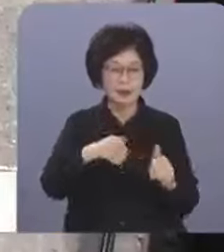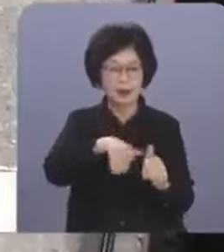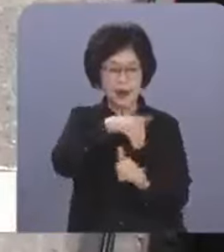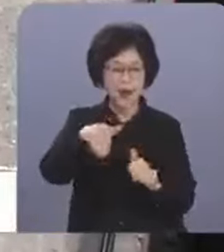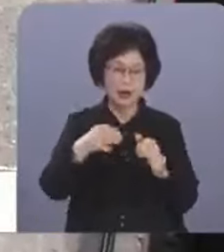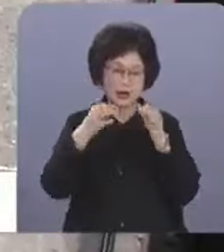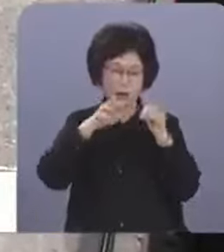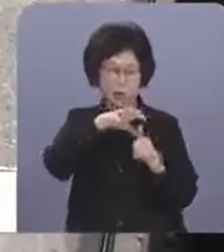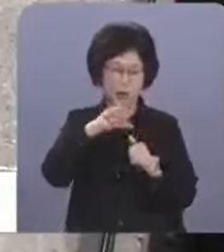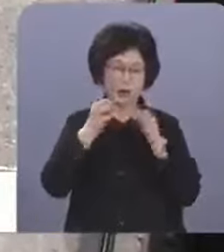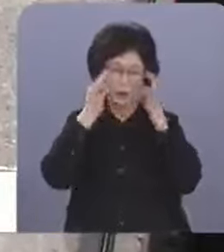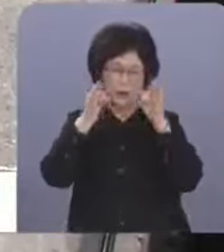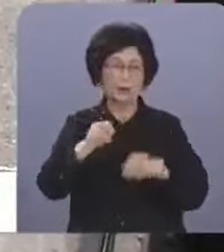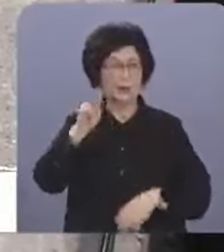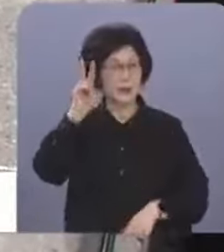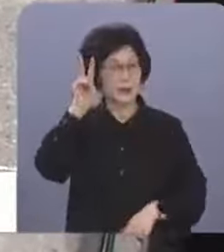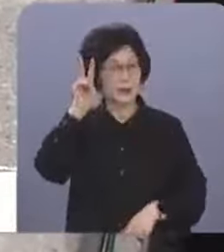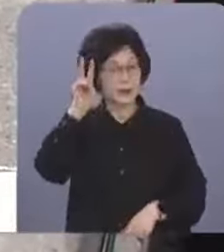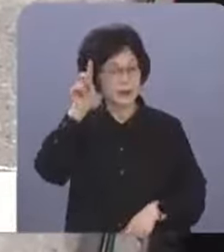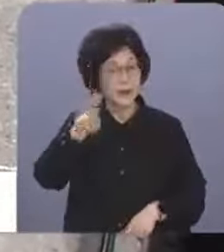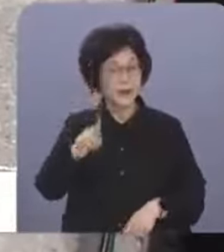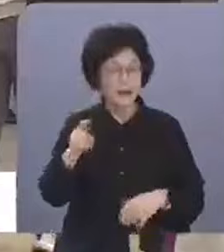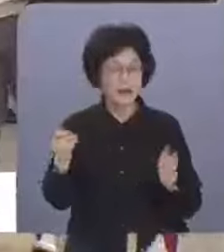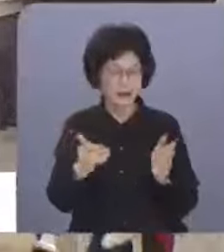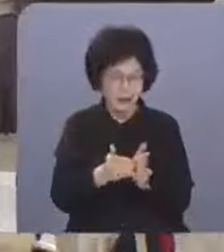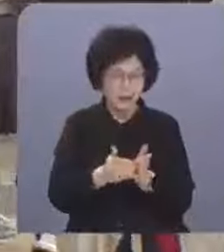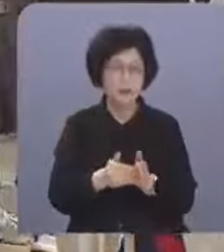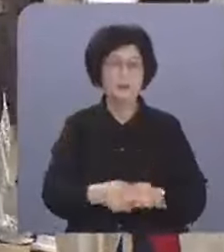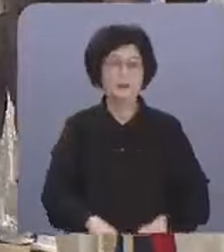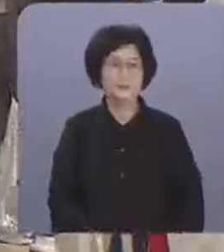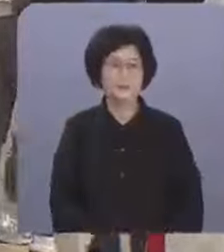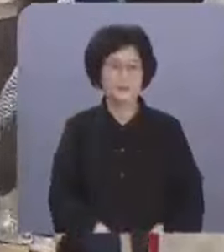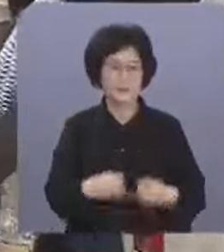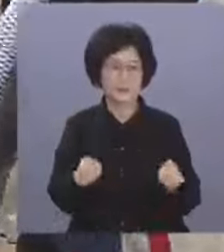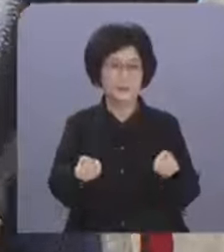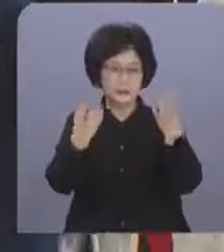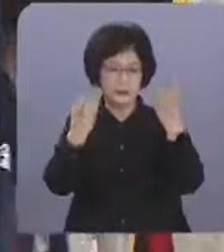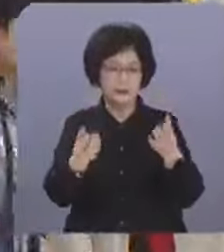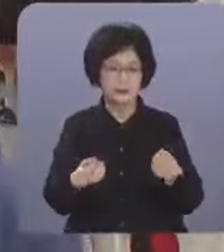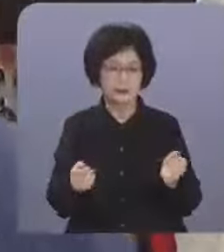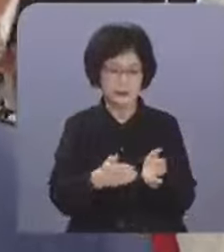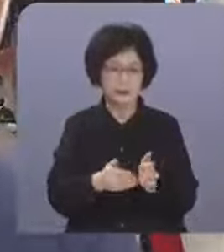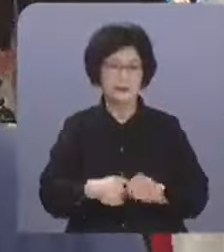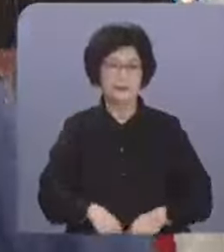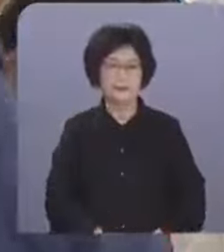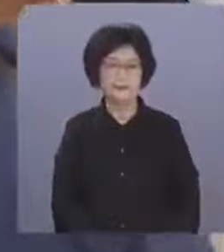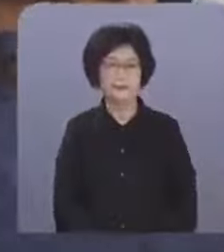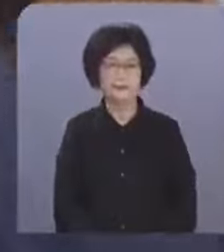어방축제는 내일 4일간 일정을 마무리합니다. KBS 뉴스 김영록입니다.